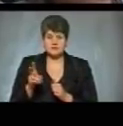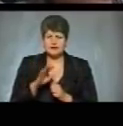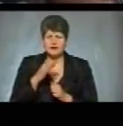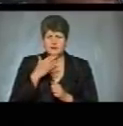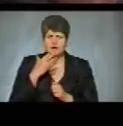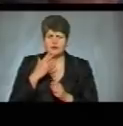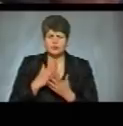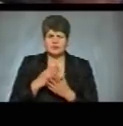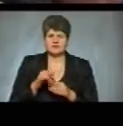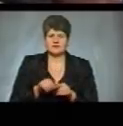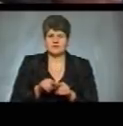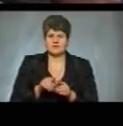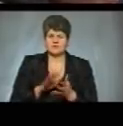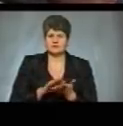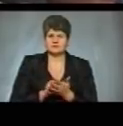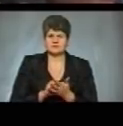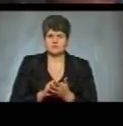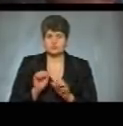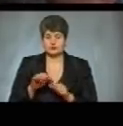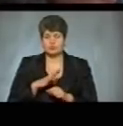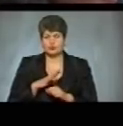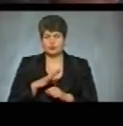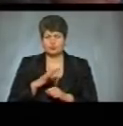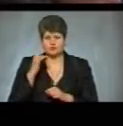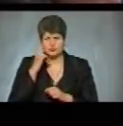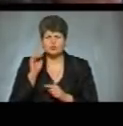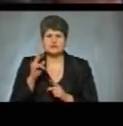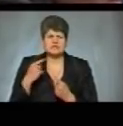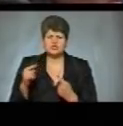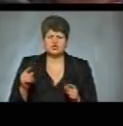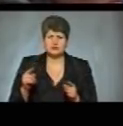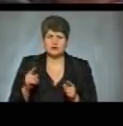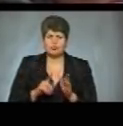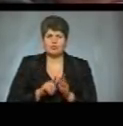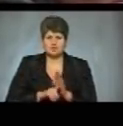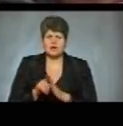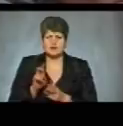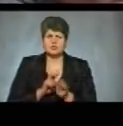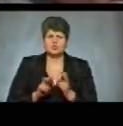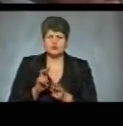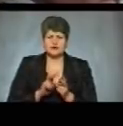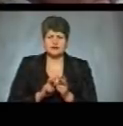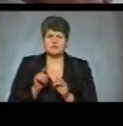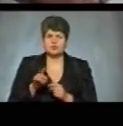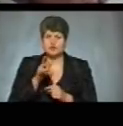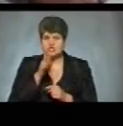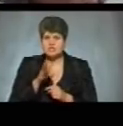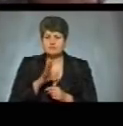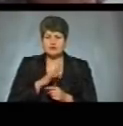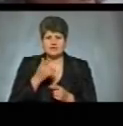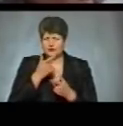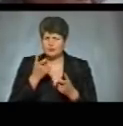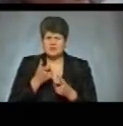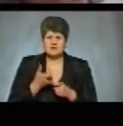просто позивних, щоб можна було подумати, що це хтось інший. Почали шукати, тоді на той час ще інформацію було важко